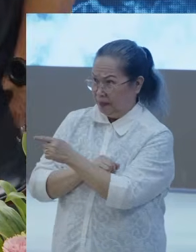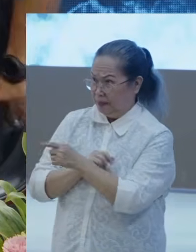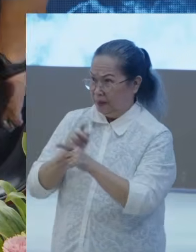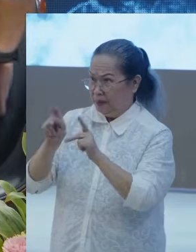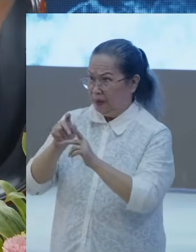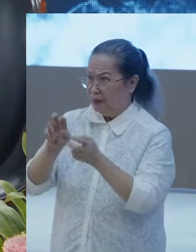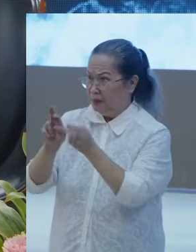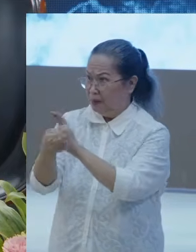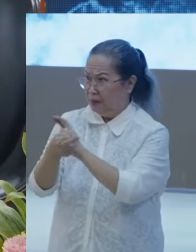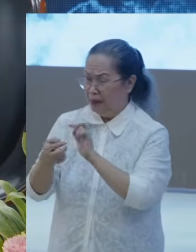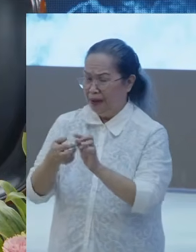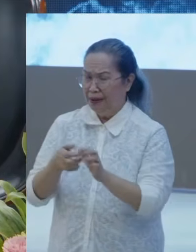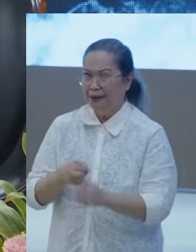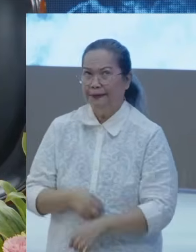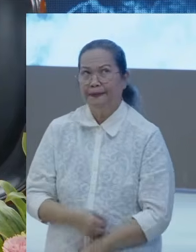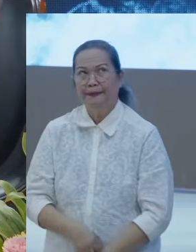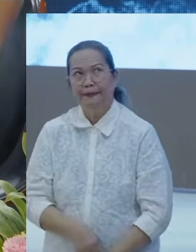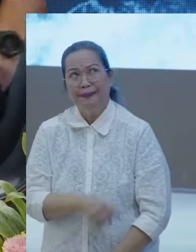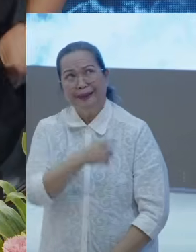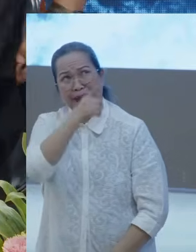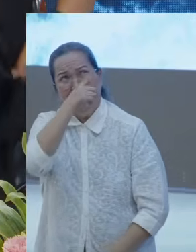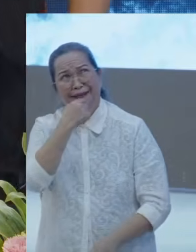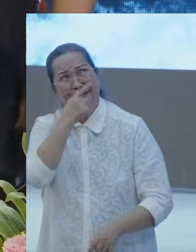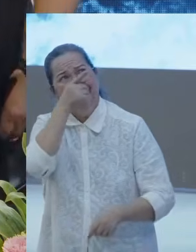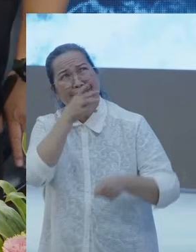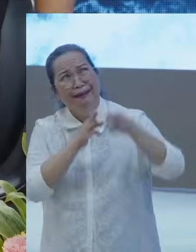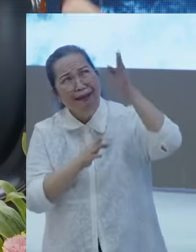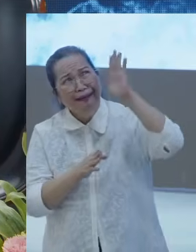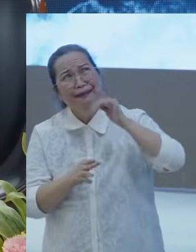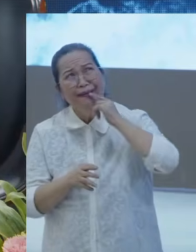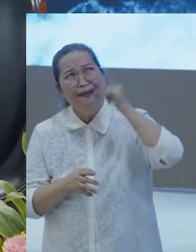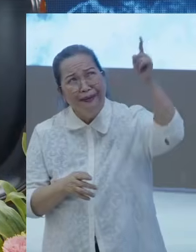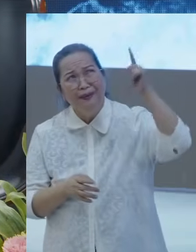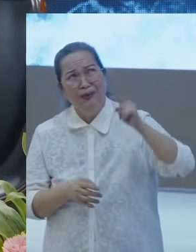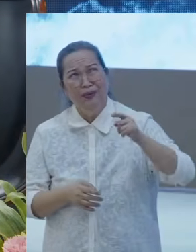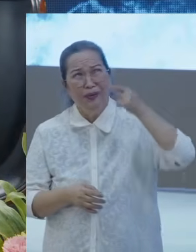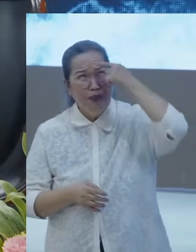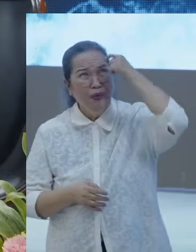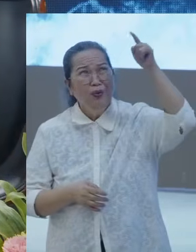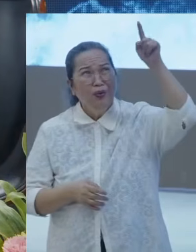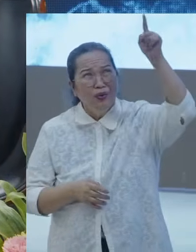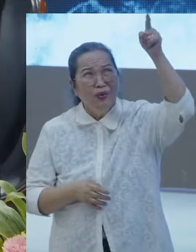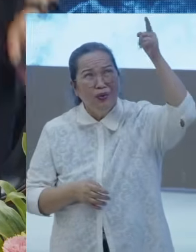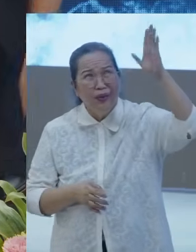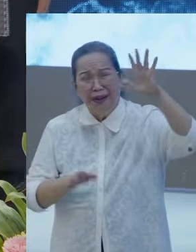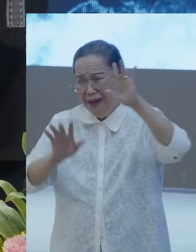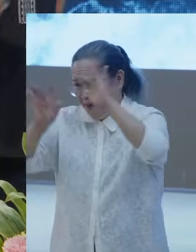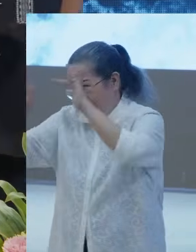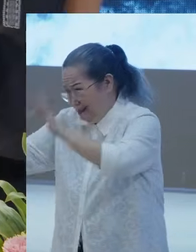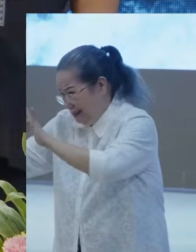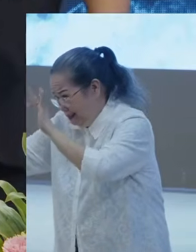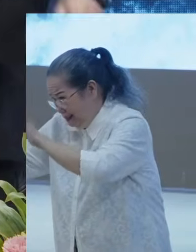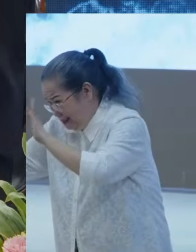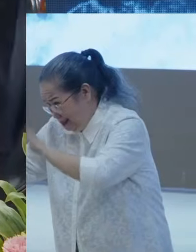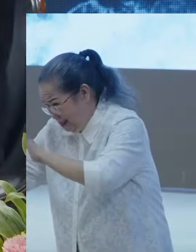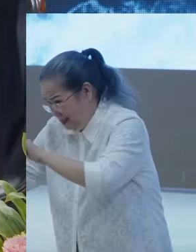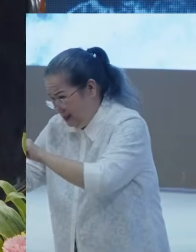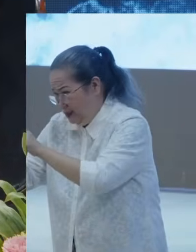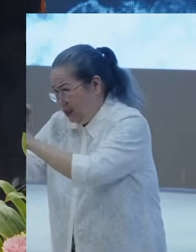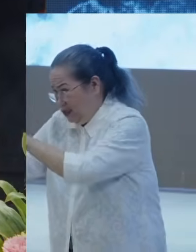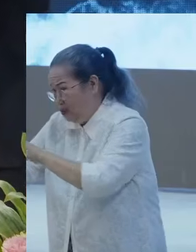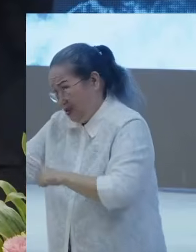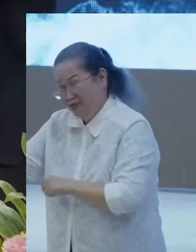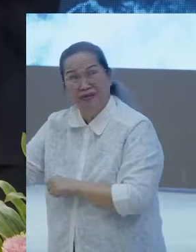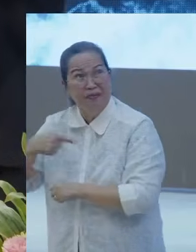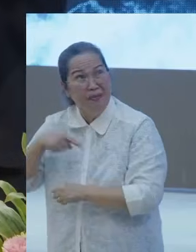Panginoon Yan na nga ba ang sinasabi ko Alam ko kasi, maawain kang Diyos, mahabagin ka. O ayan